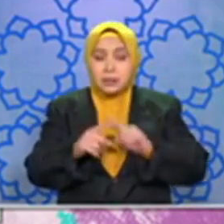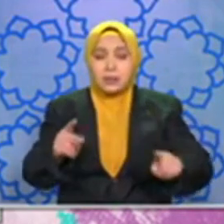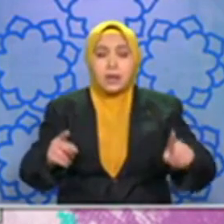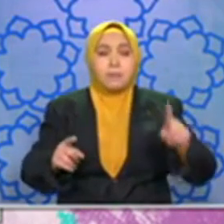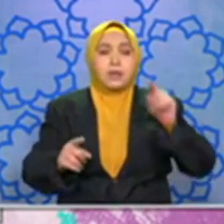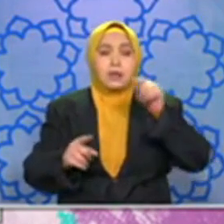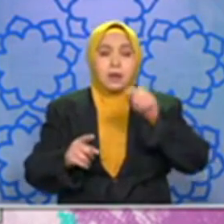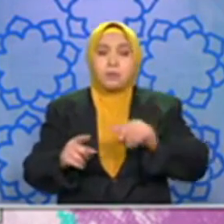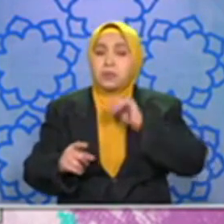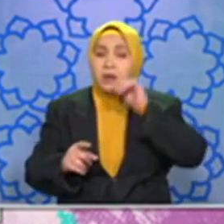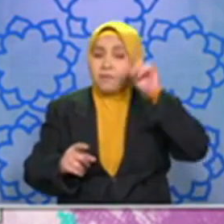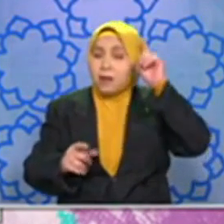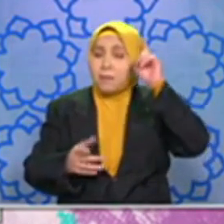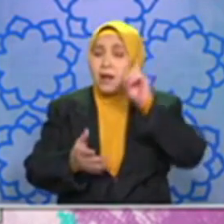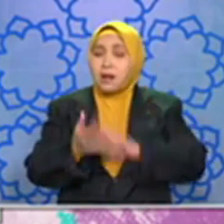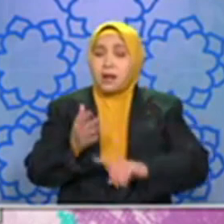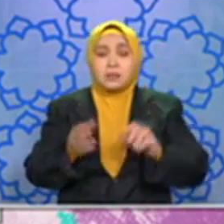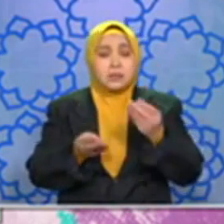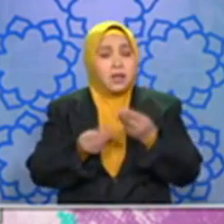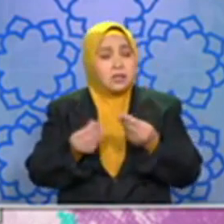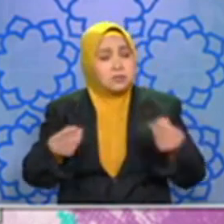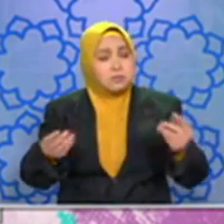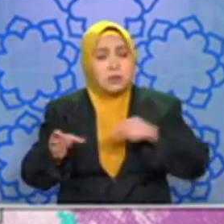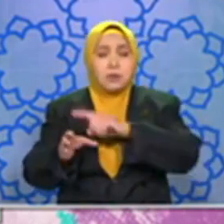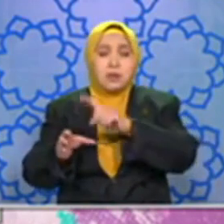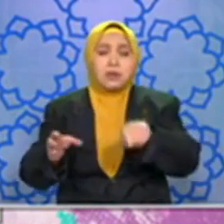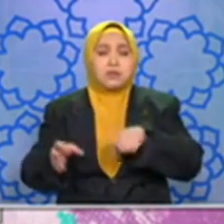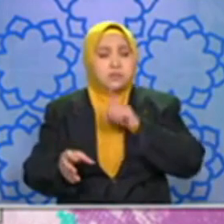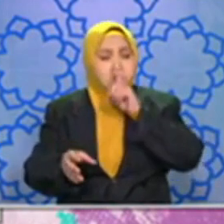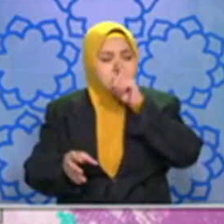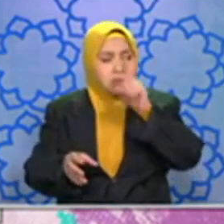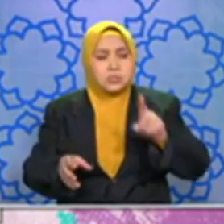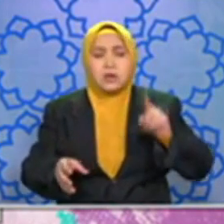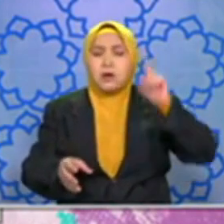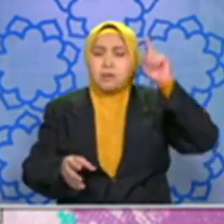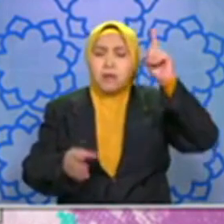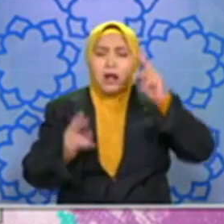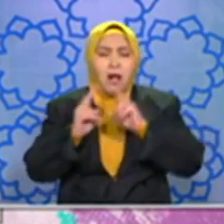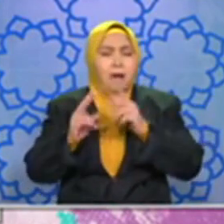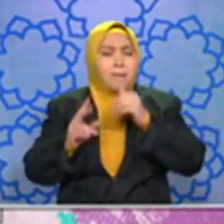يسبح بحمده ولكن لا